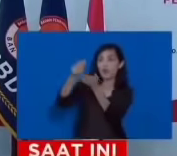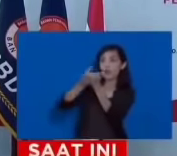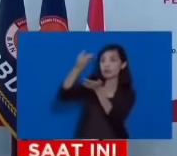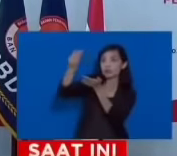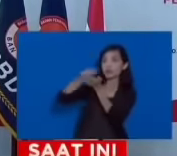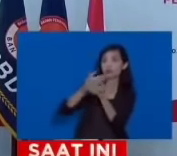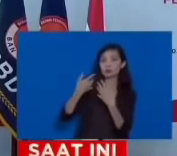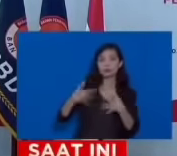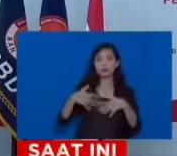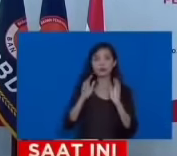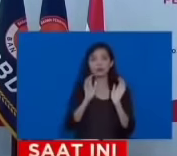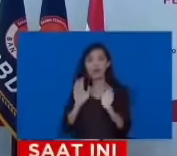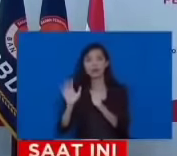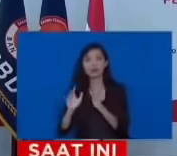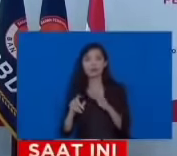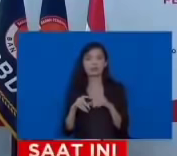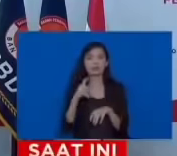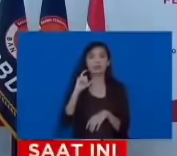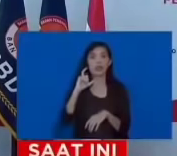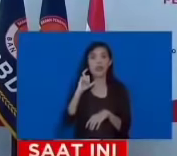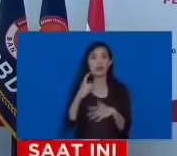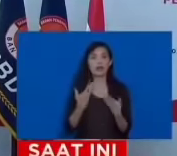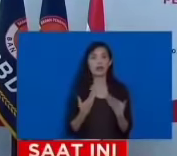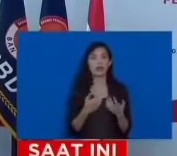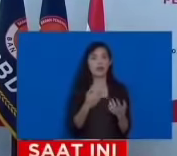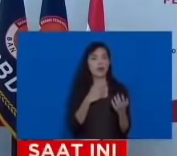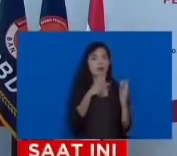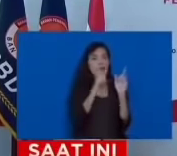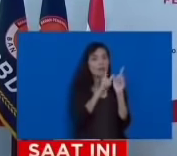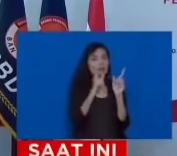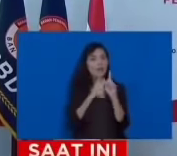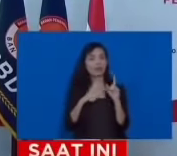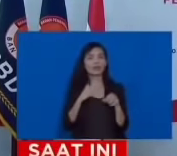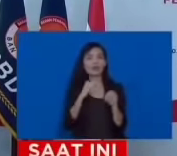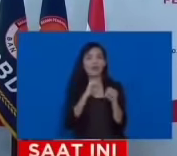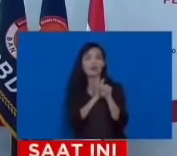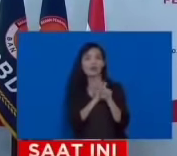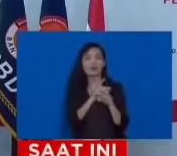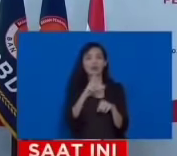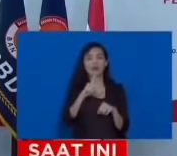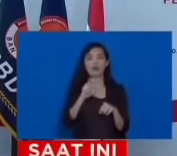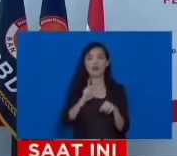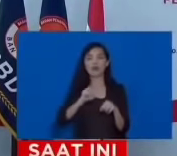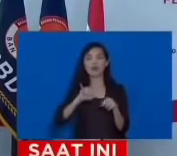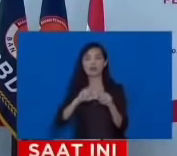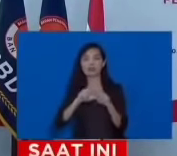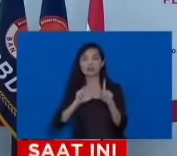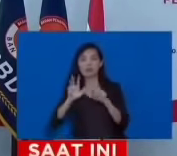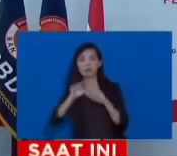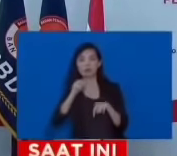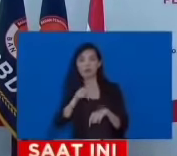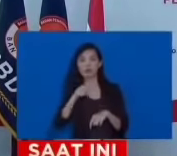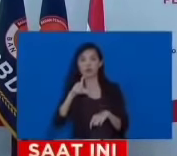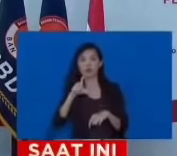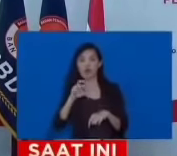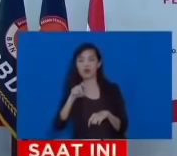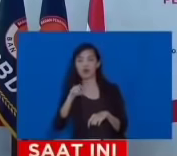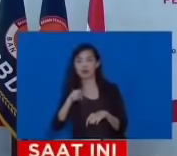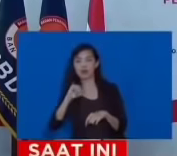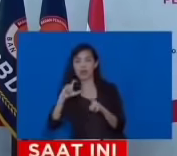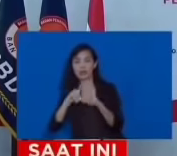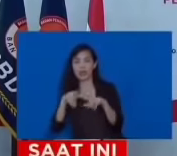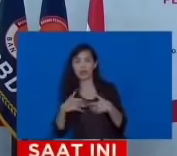semua, baik melalui portal covid19.go.id ataupun call center 119,